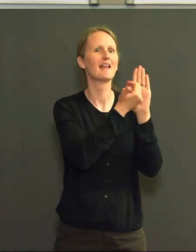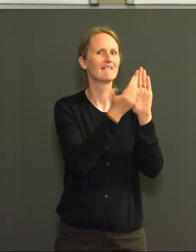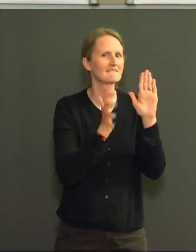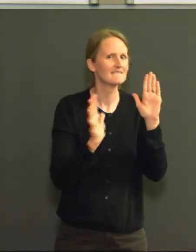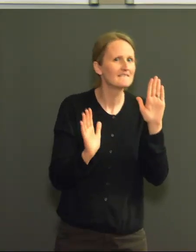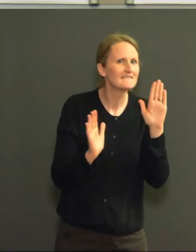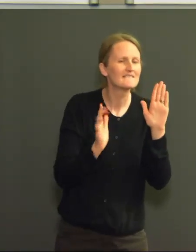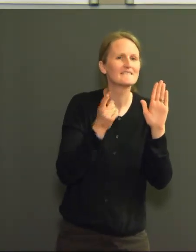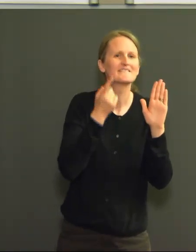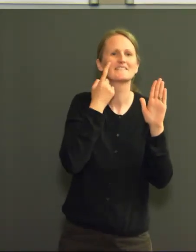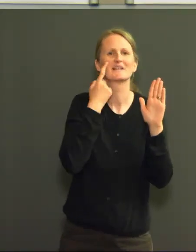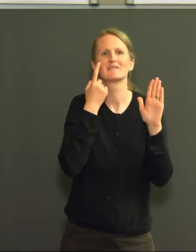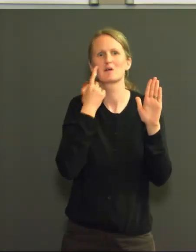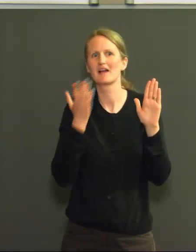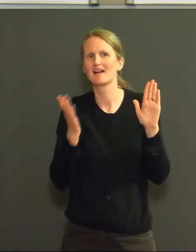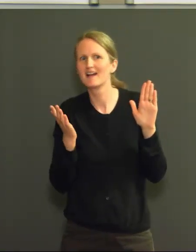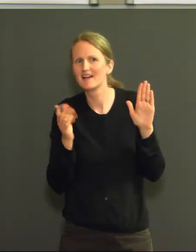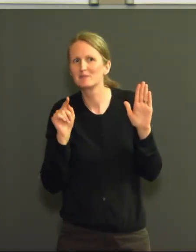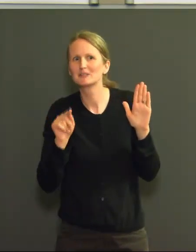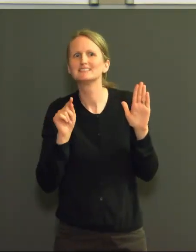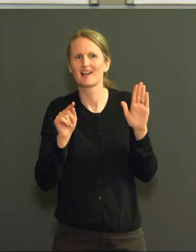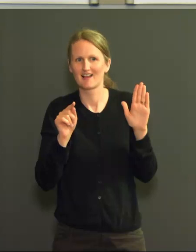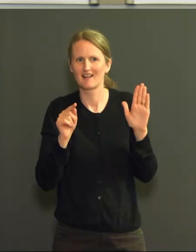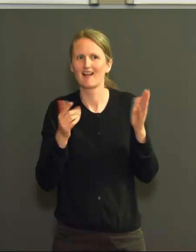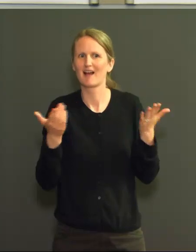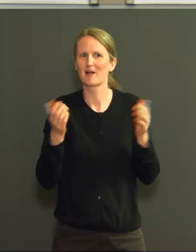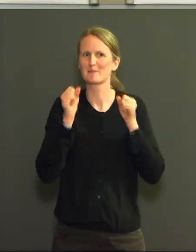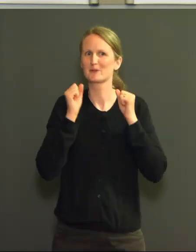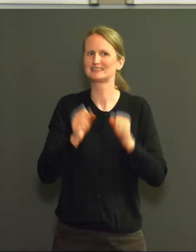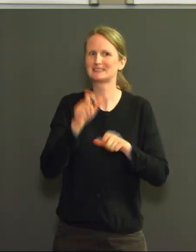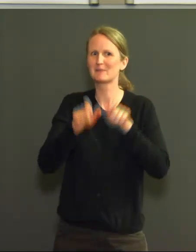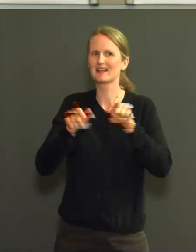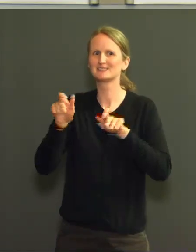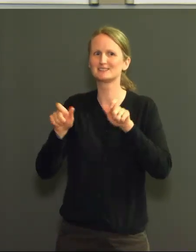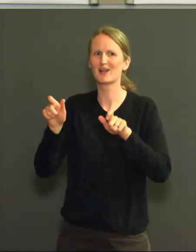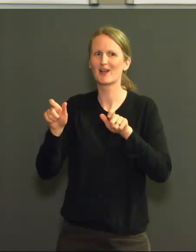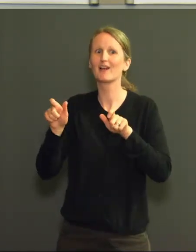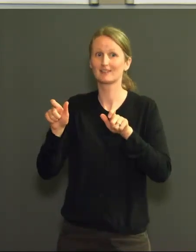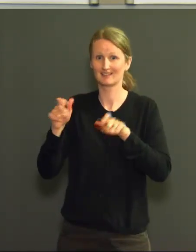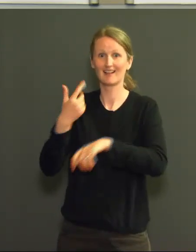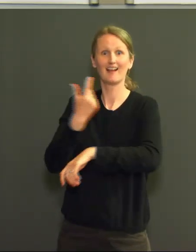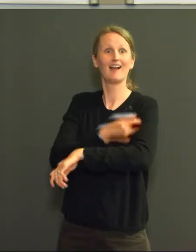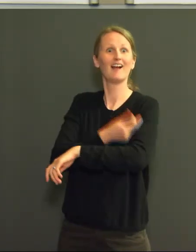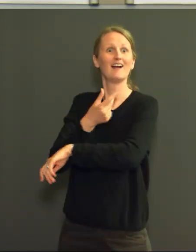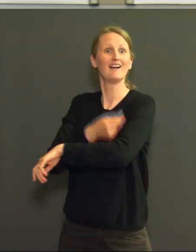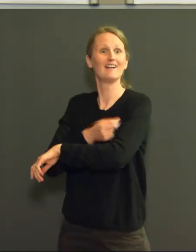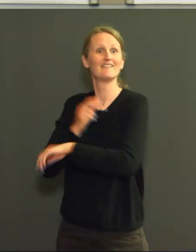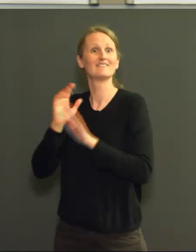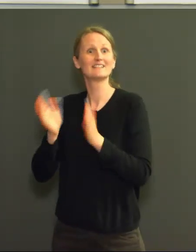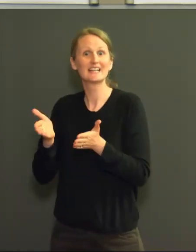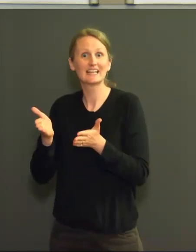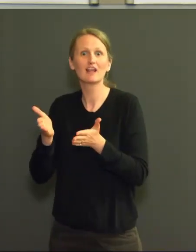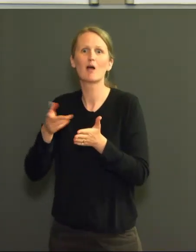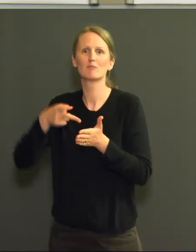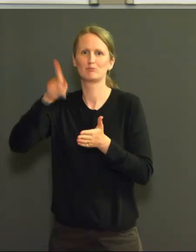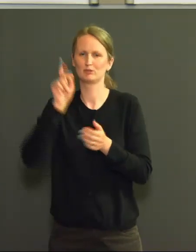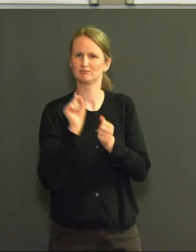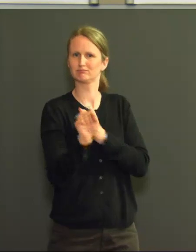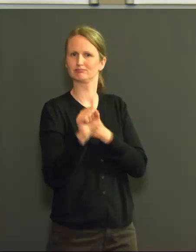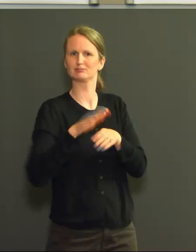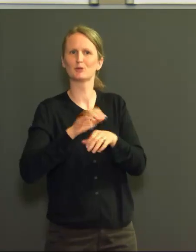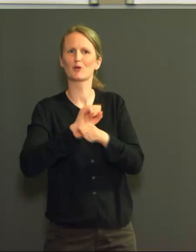personnes qui seront mieux armées contre tous les virus en circulation, ici et ailleurs.